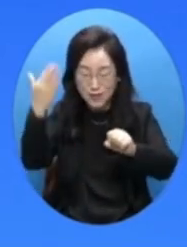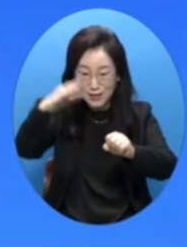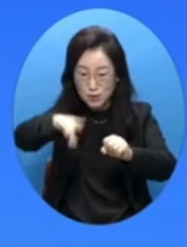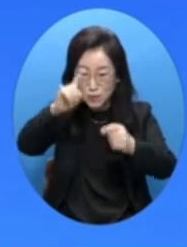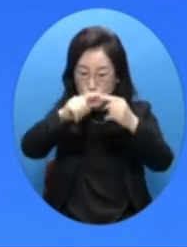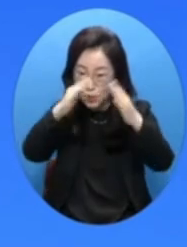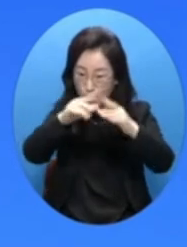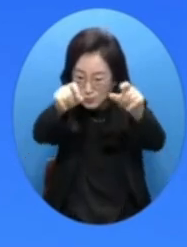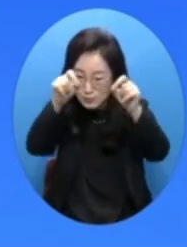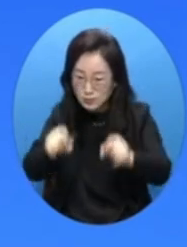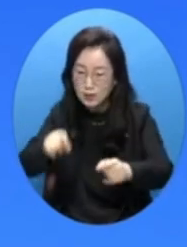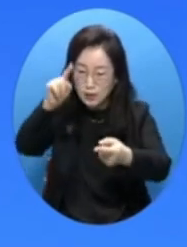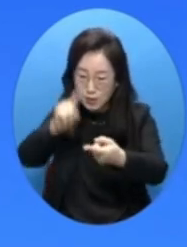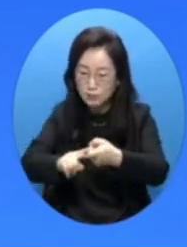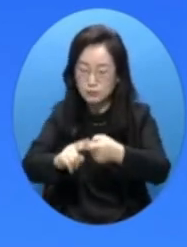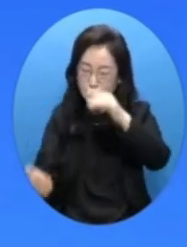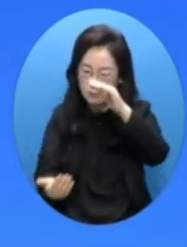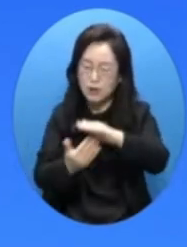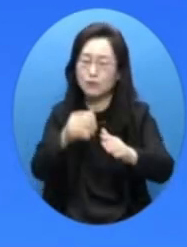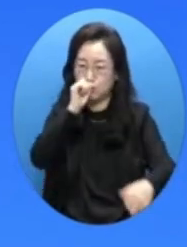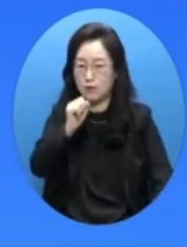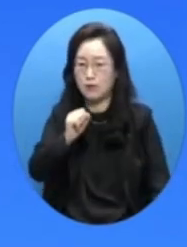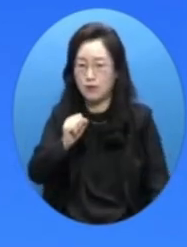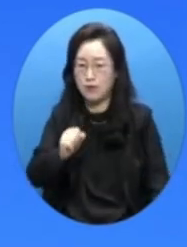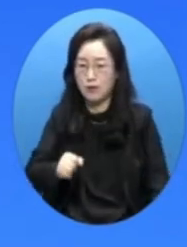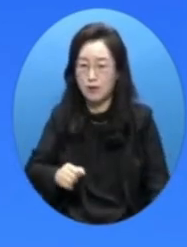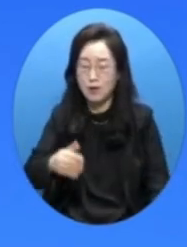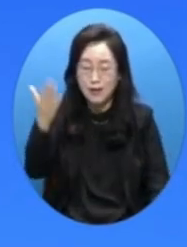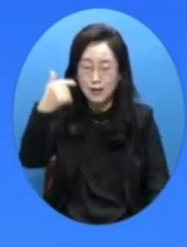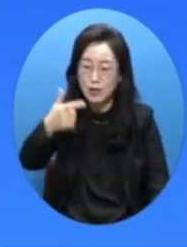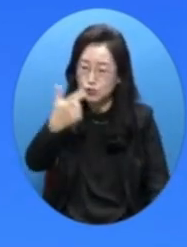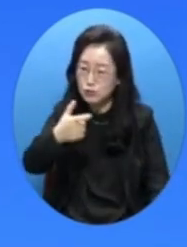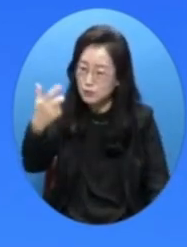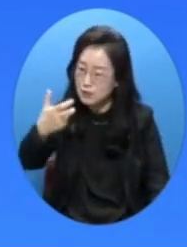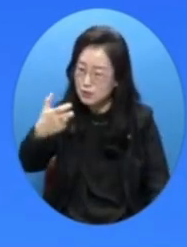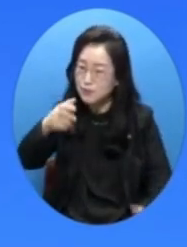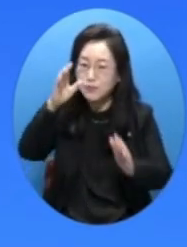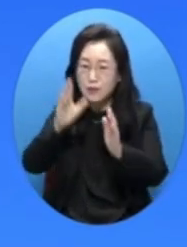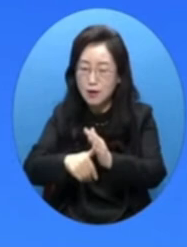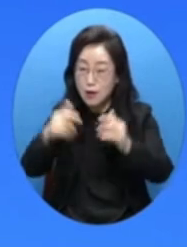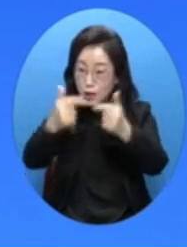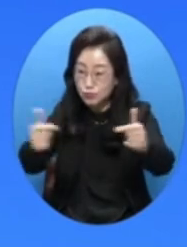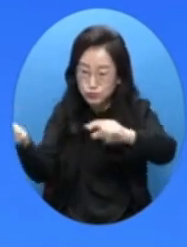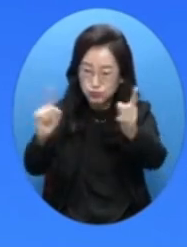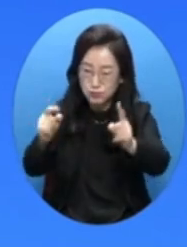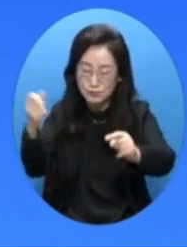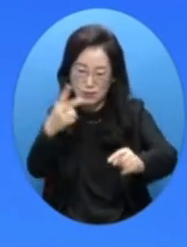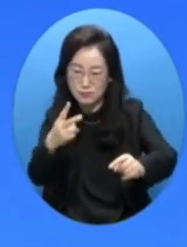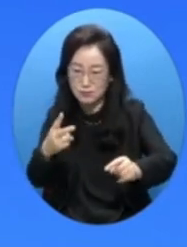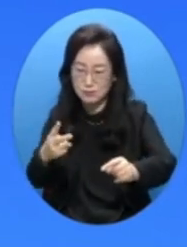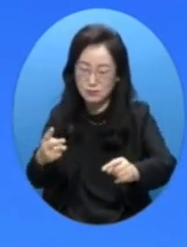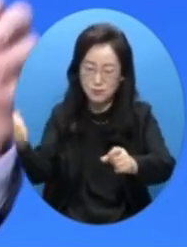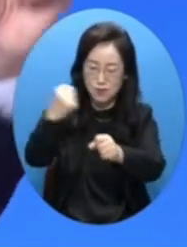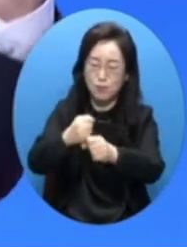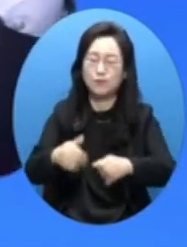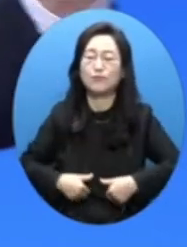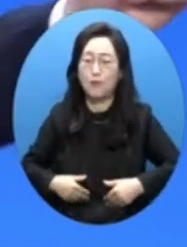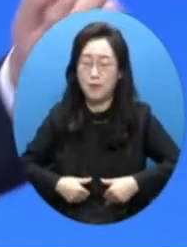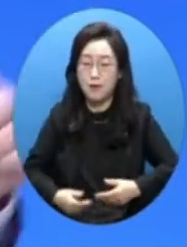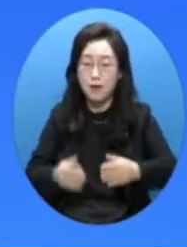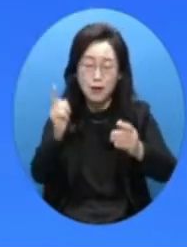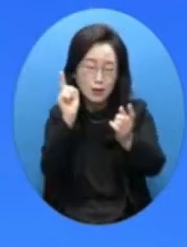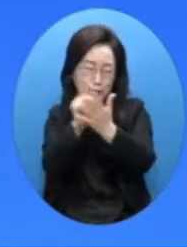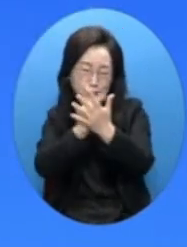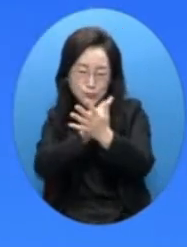우리 교회 가운데 일어나야 되는 것입니다 우리 교회가 65세 역사를 다시 일으켜야 되는 것입니다 만난 사람들이 복음을